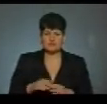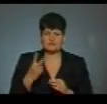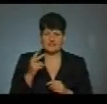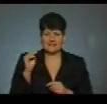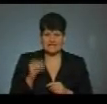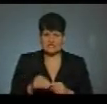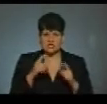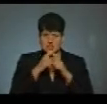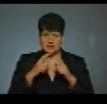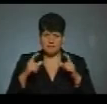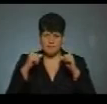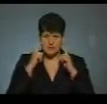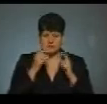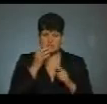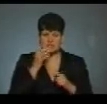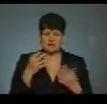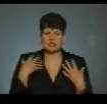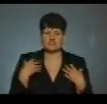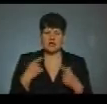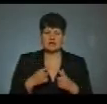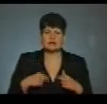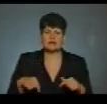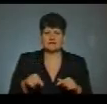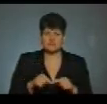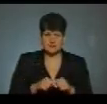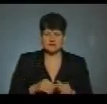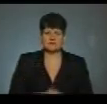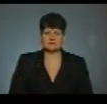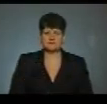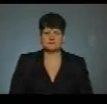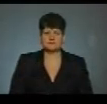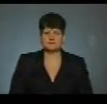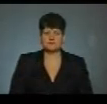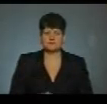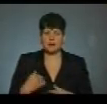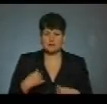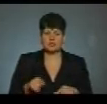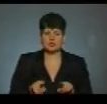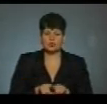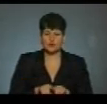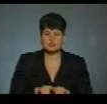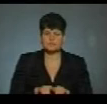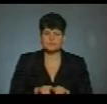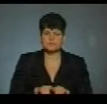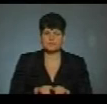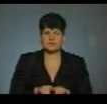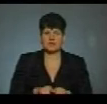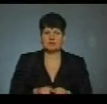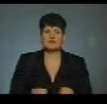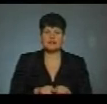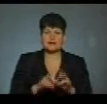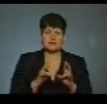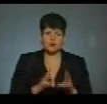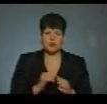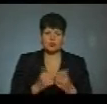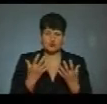масок, розповіла начальниця відділу збору виручки Тернопіль-Електротрансу Євгенія Максимлюк. Ми теж в такій небезпеці, ми